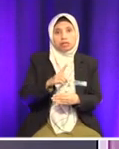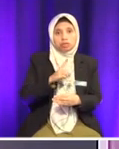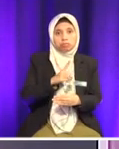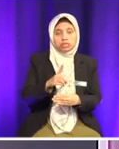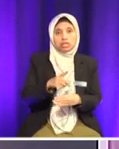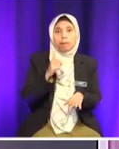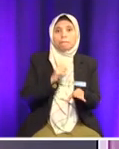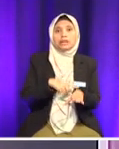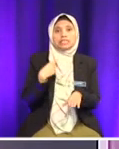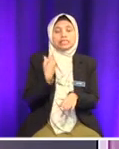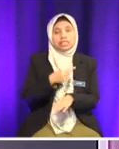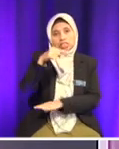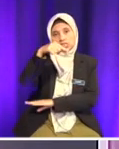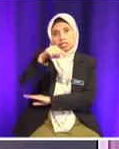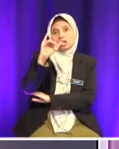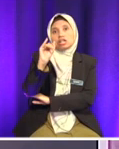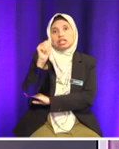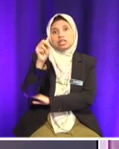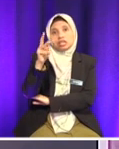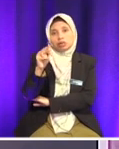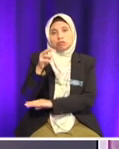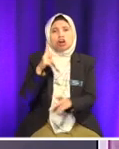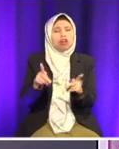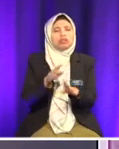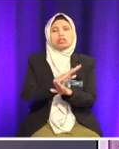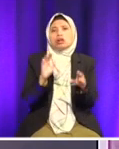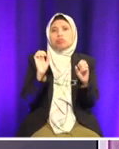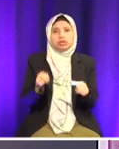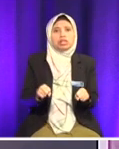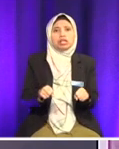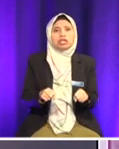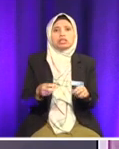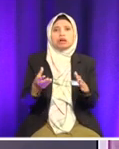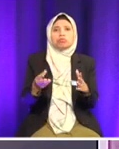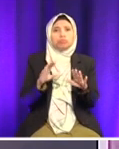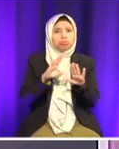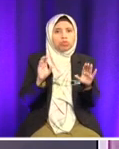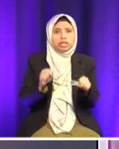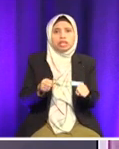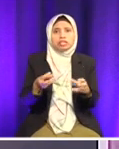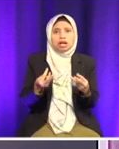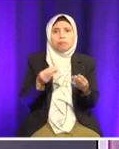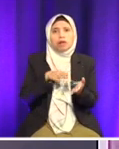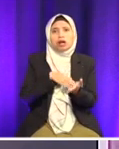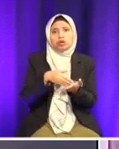semasa kita tak mampu tak mampu Bangun Tak Mampu